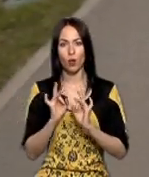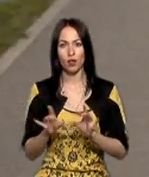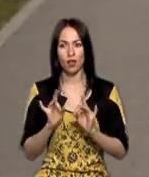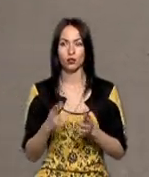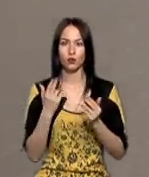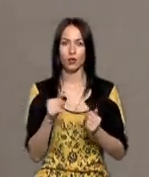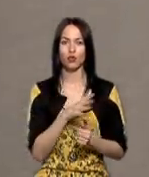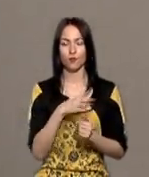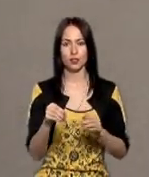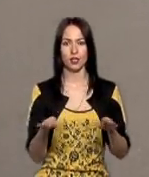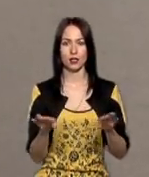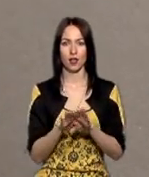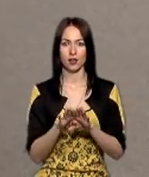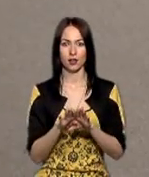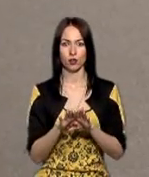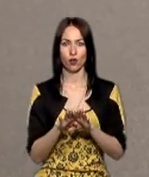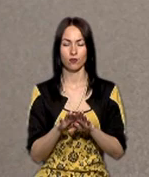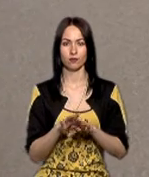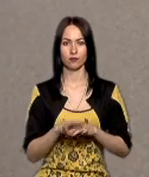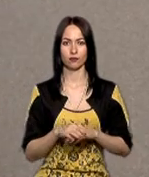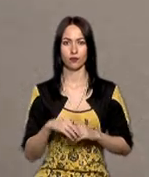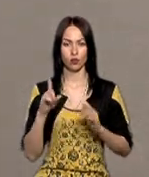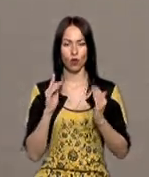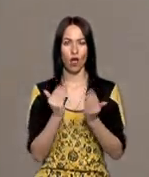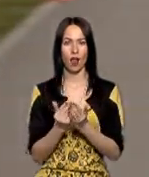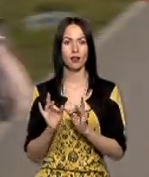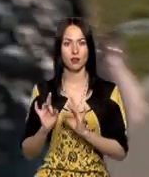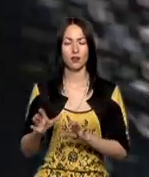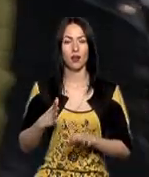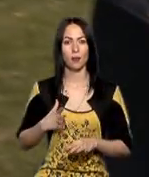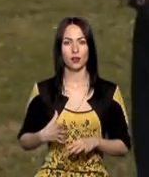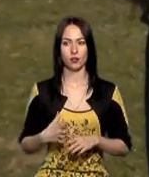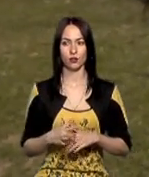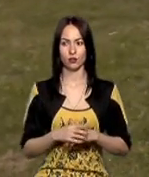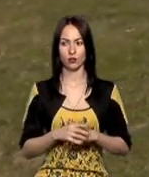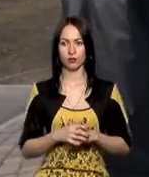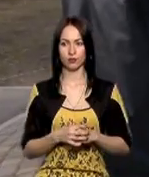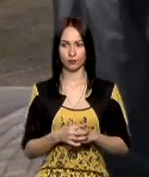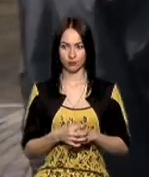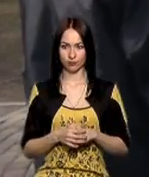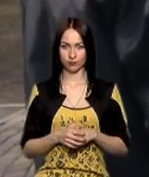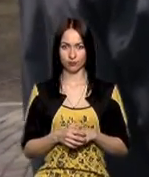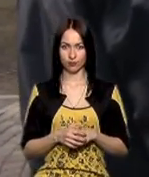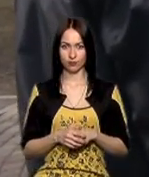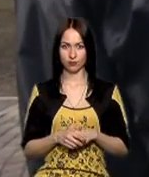що усе закрито. Дімо, усе закрито, карантин. Діма, все закрито, карантин.